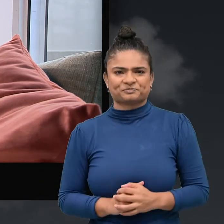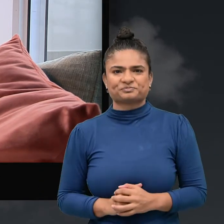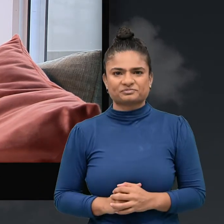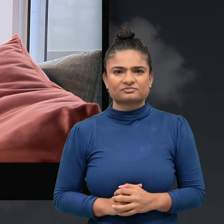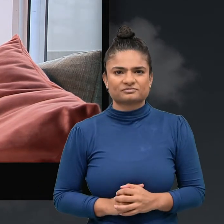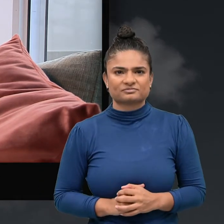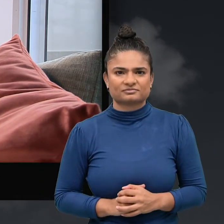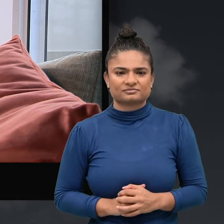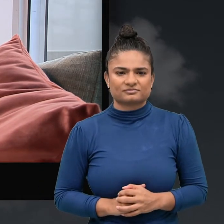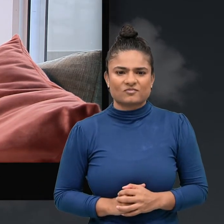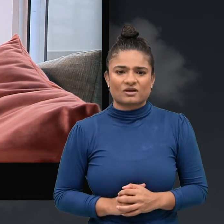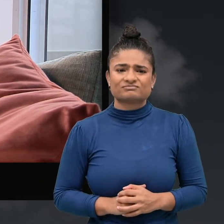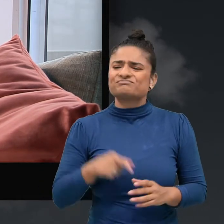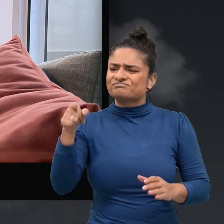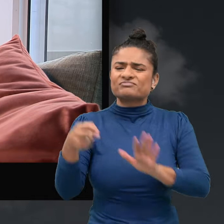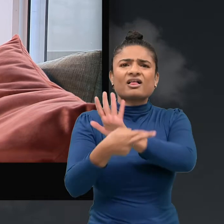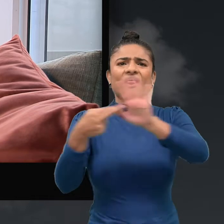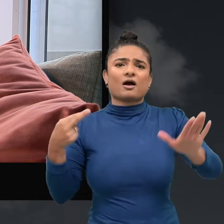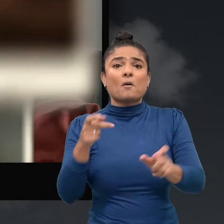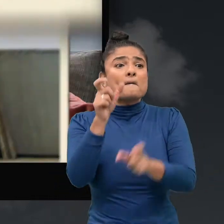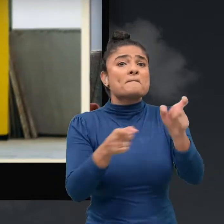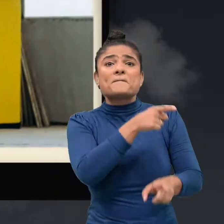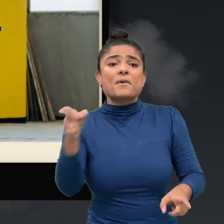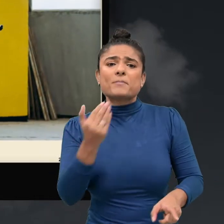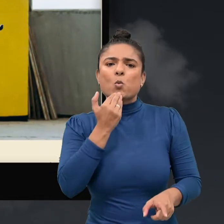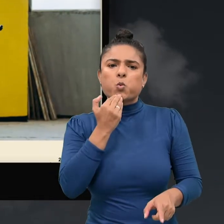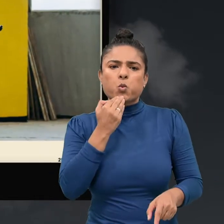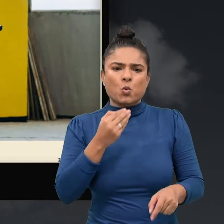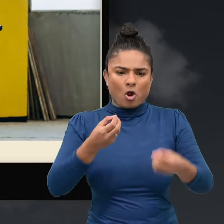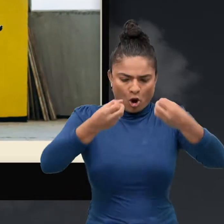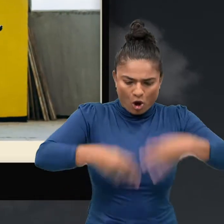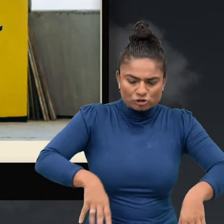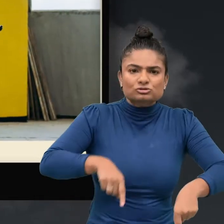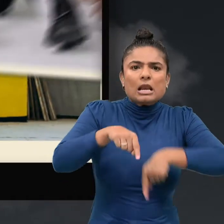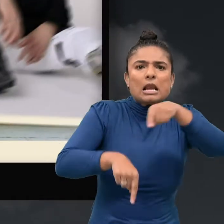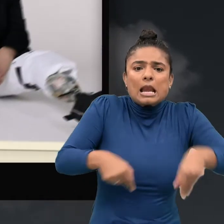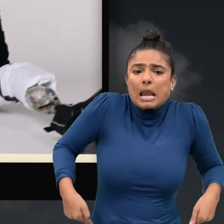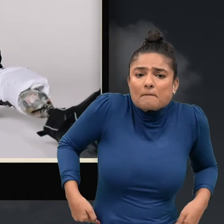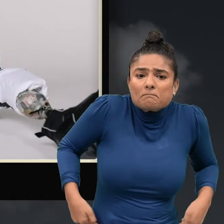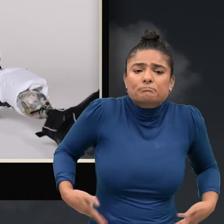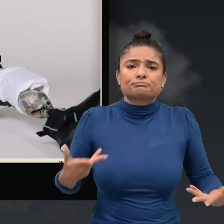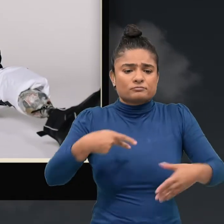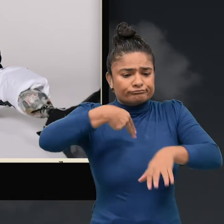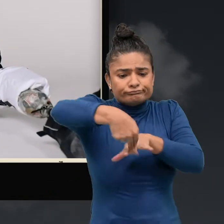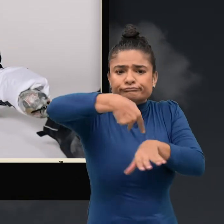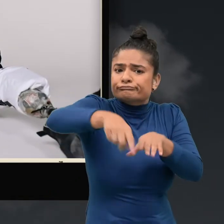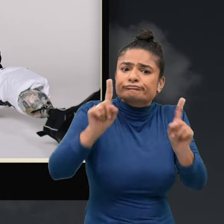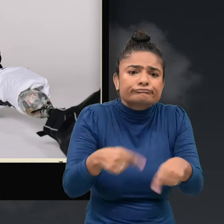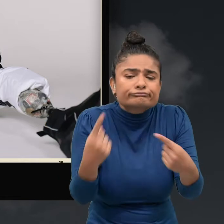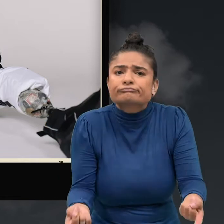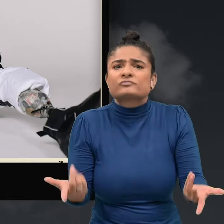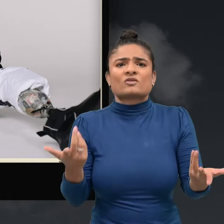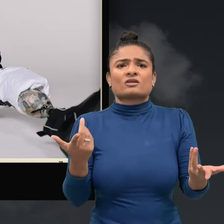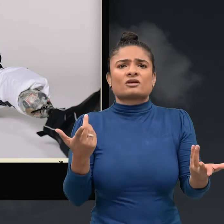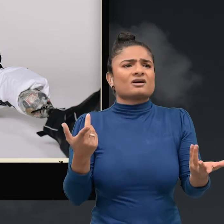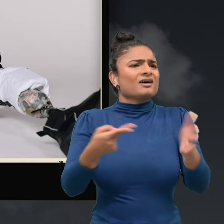wat disabilities het. So aan die einde van die dag is dit enigiemand wat 'n hand of 'n arm of 'n been